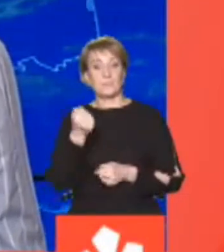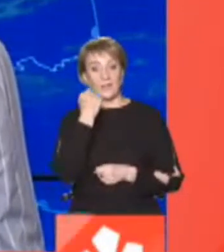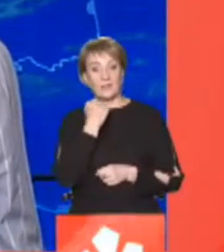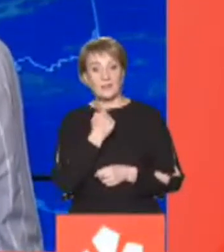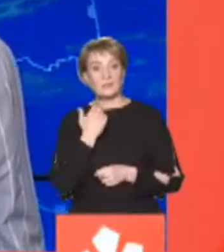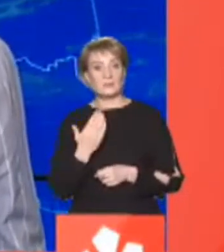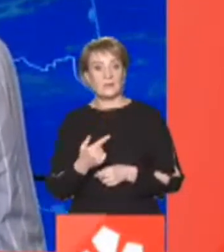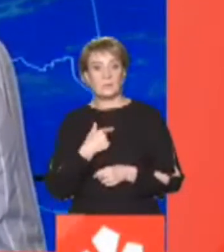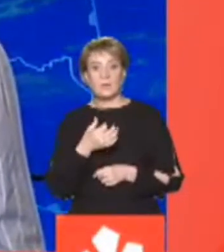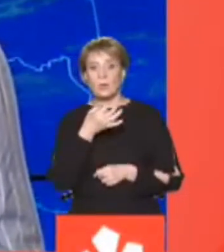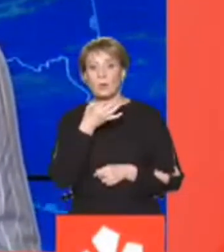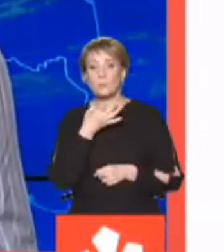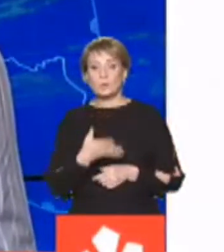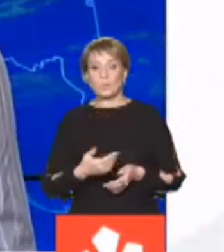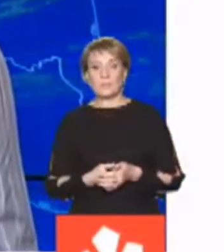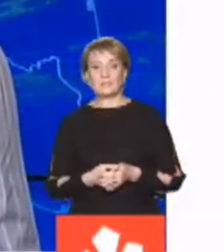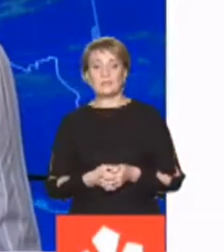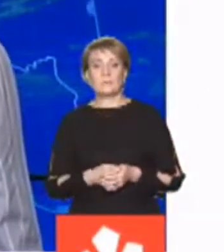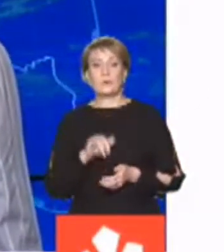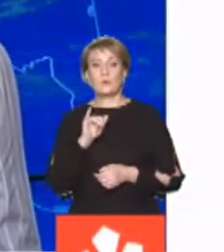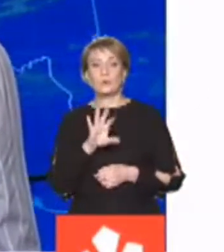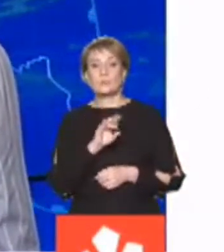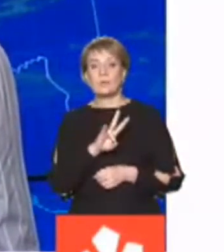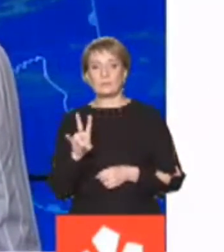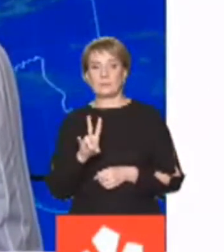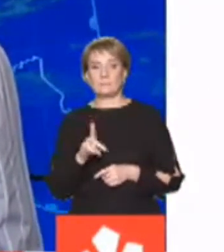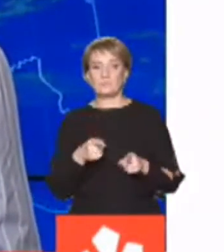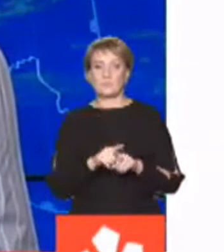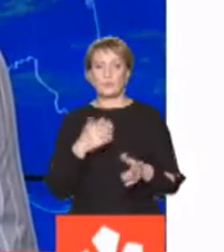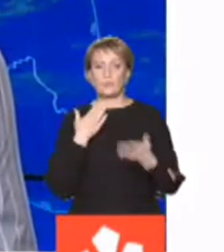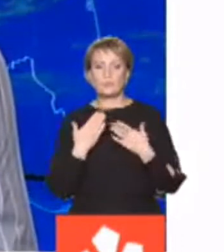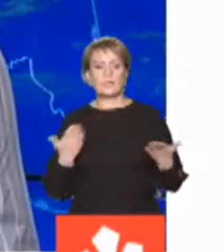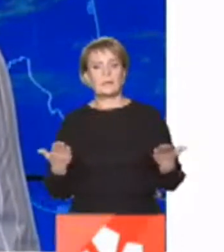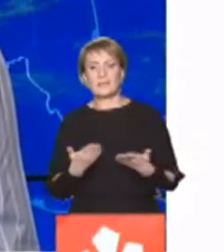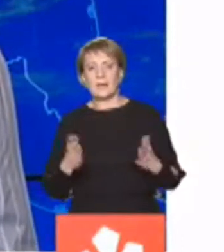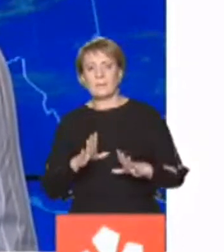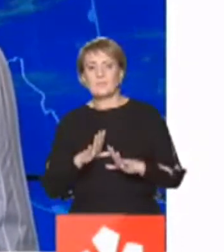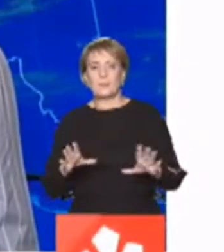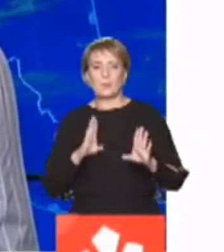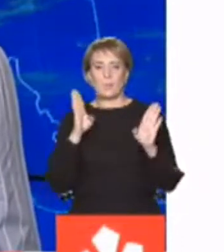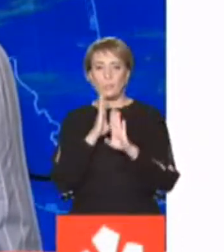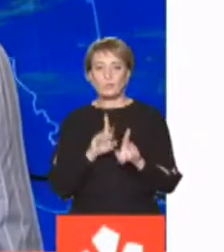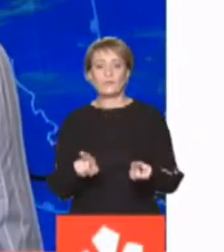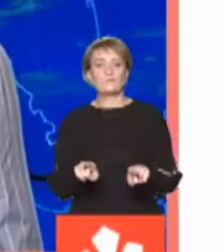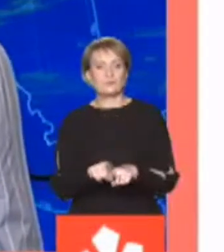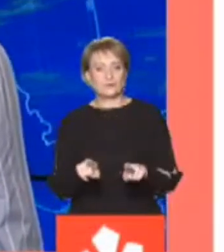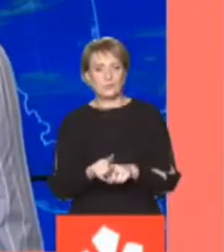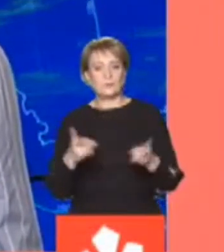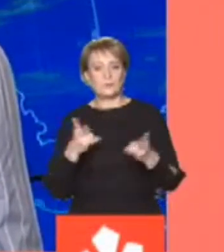дякую. Мені дякую. Мені подобається у Наталі ось цей підхід. Яка б там не була погода, все одно треба